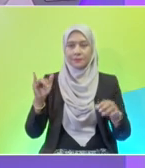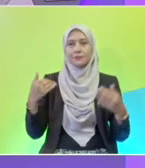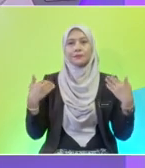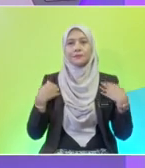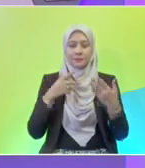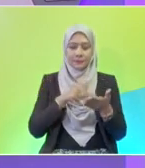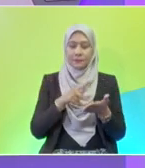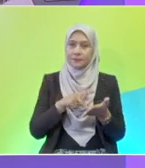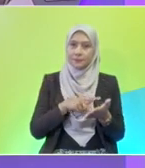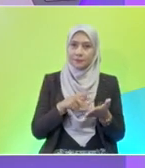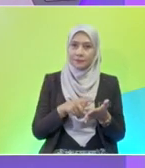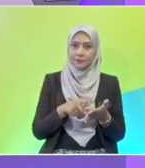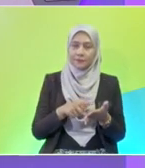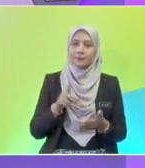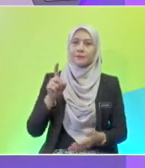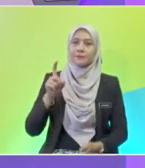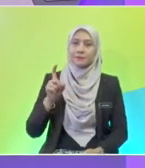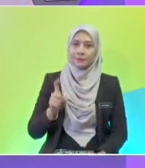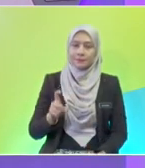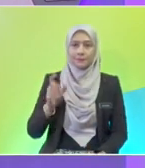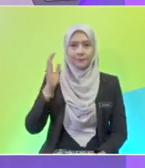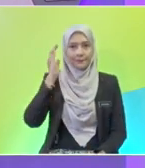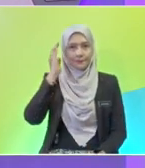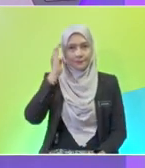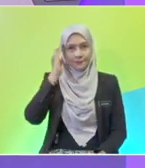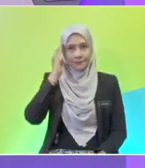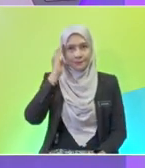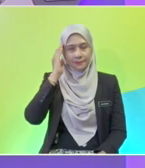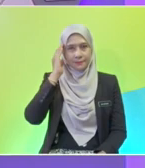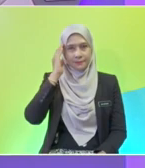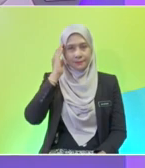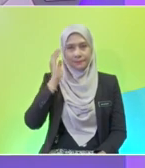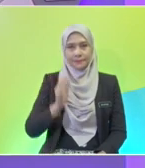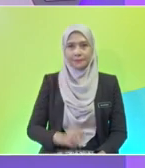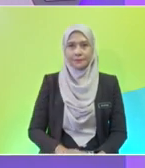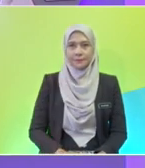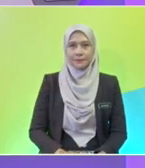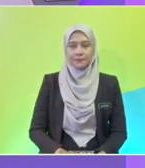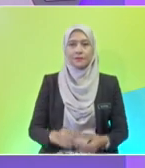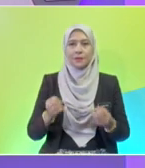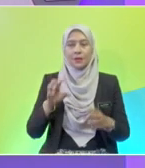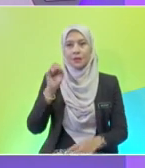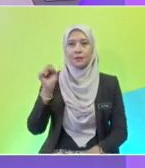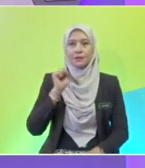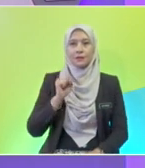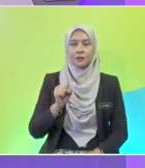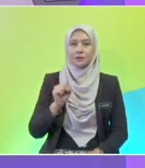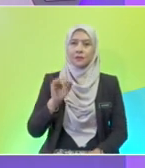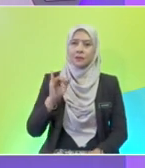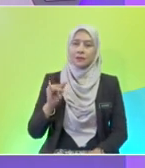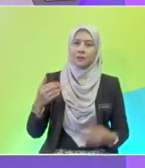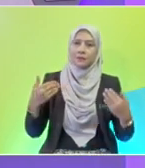tengok tadi ya dalam soal lihat konstruk aplikasi dan juga analisis banyak soal yang berkaitan